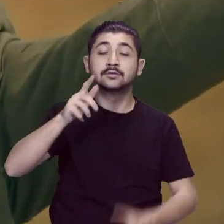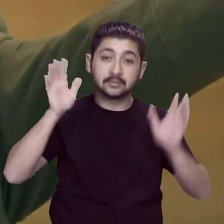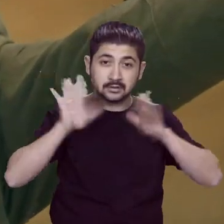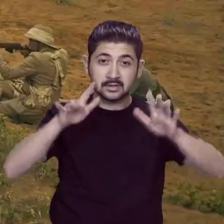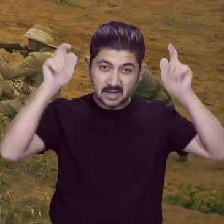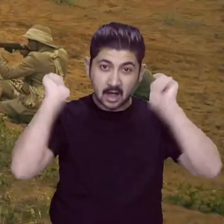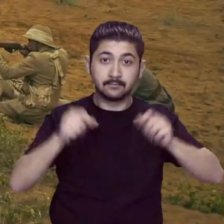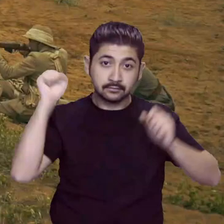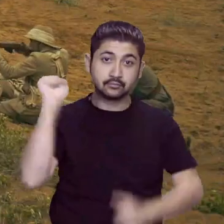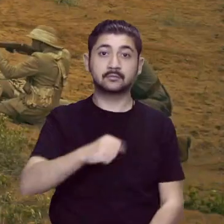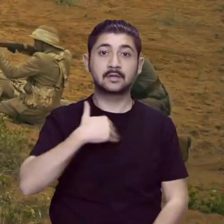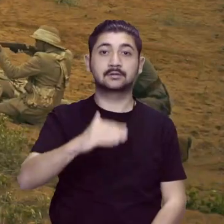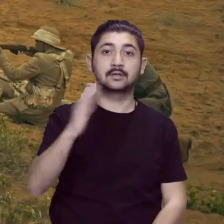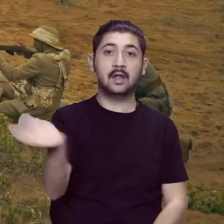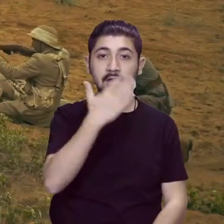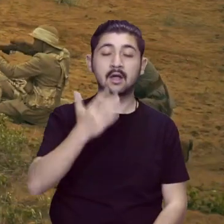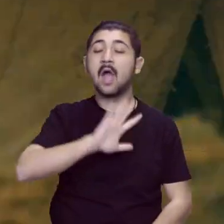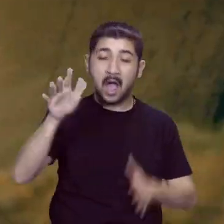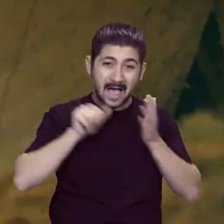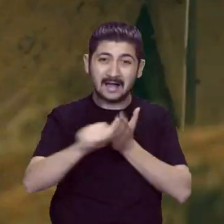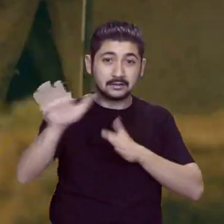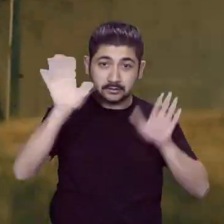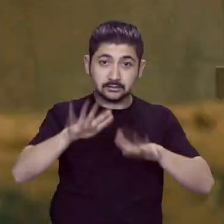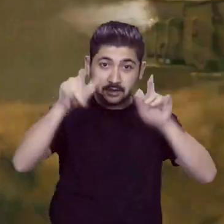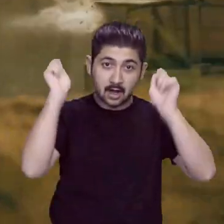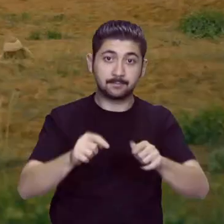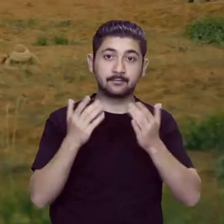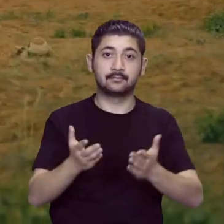Saldırın! Siperdeki İngilizler ortaya çıktı.